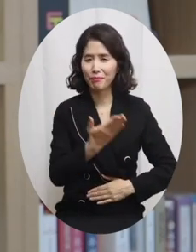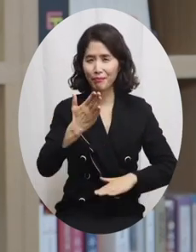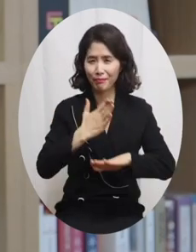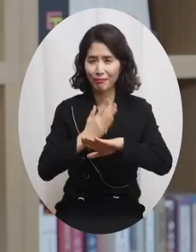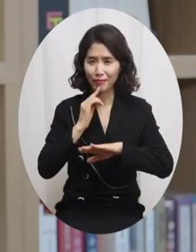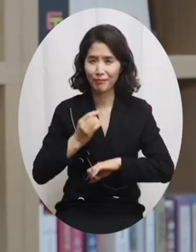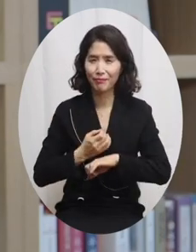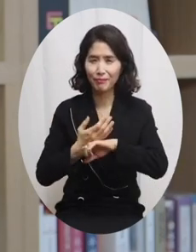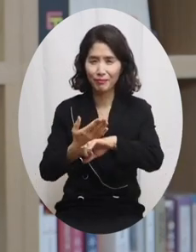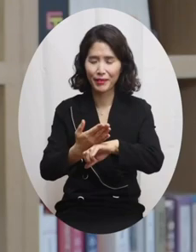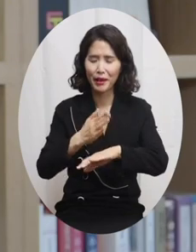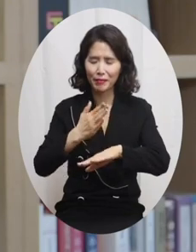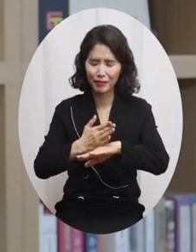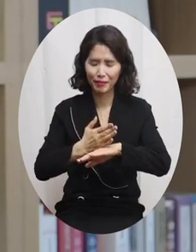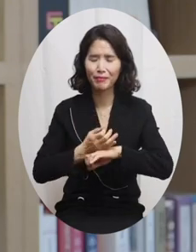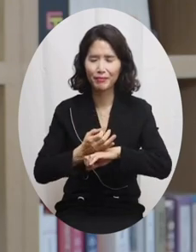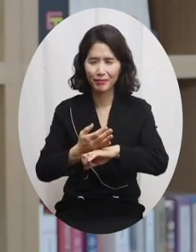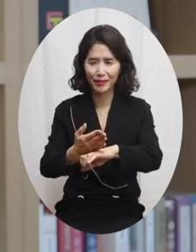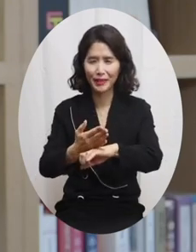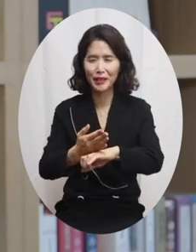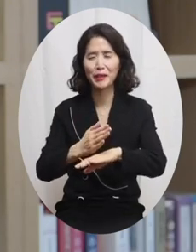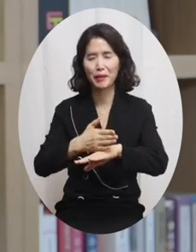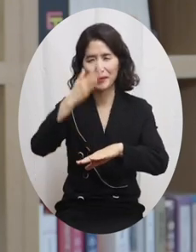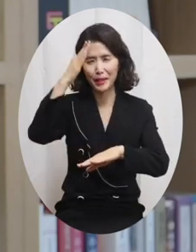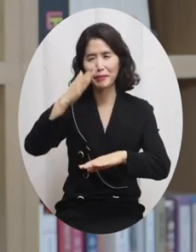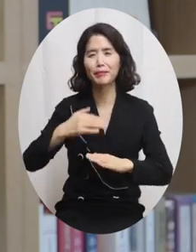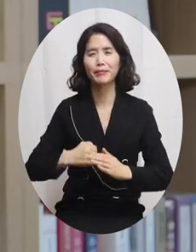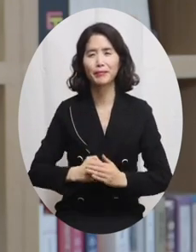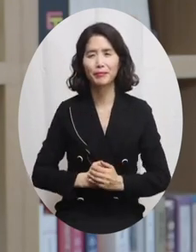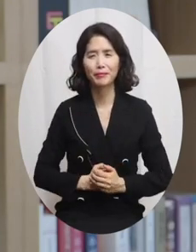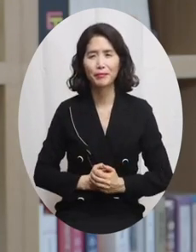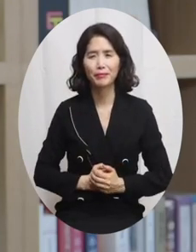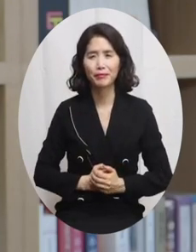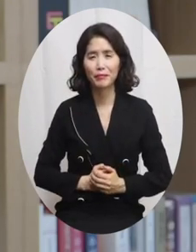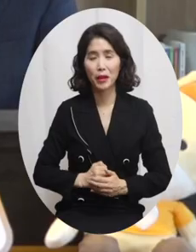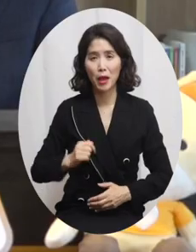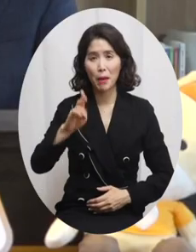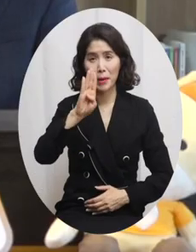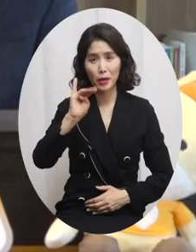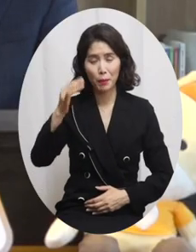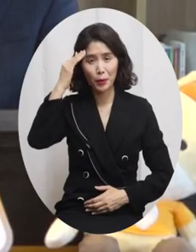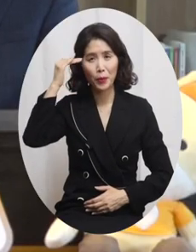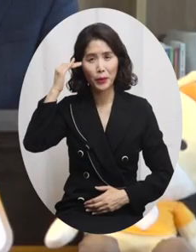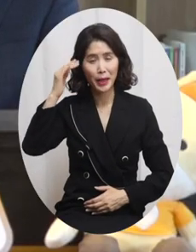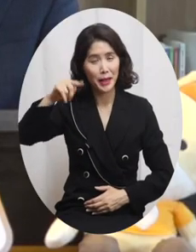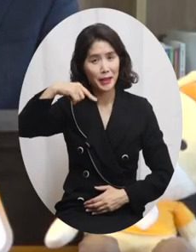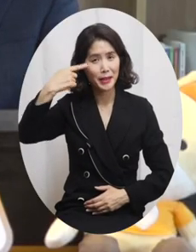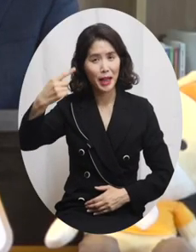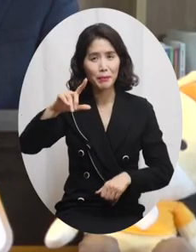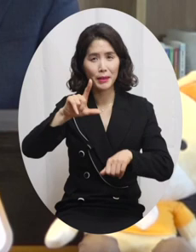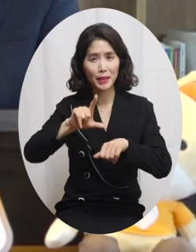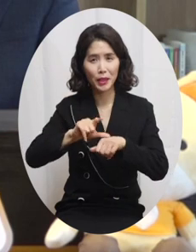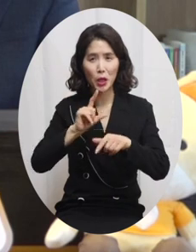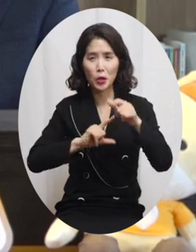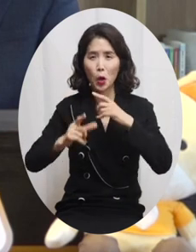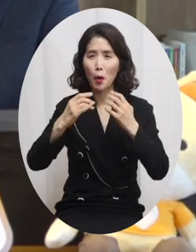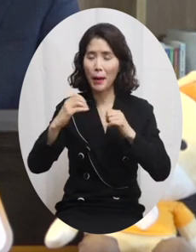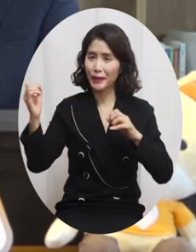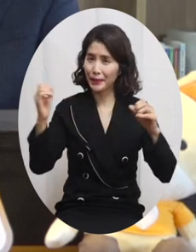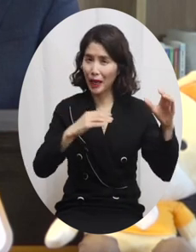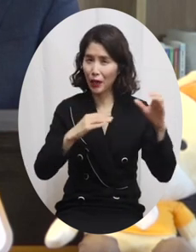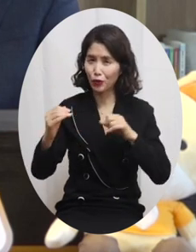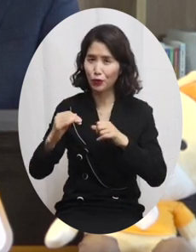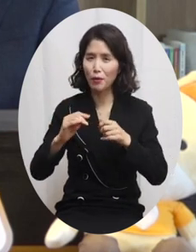여러분들께 진심으로 감사하고 고맙다는 말씀을 드립니다. 고맙습니다. 네, 배리어프리 코리아 다음 시간에도 더